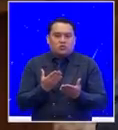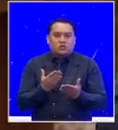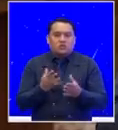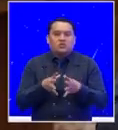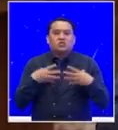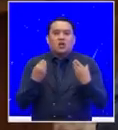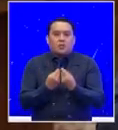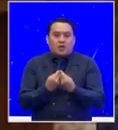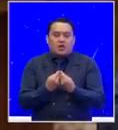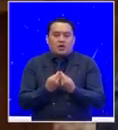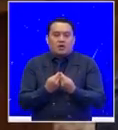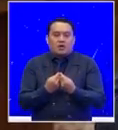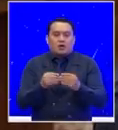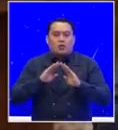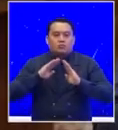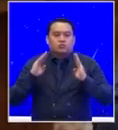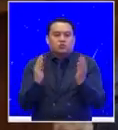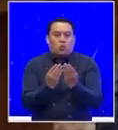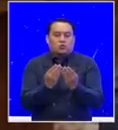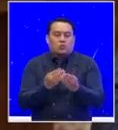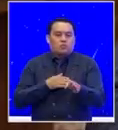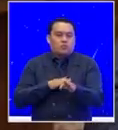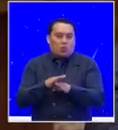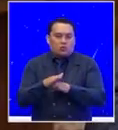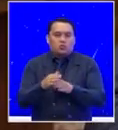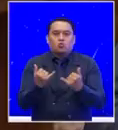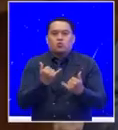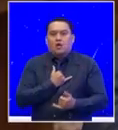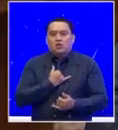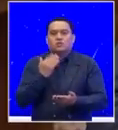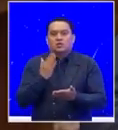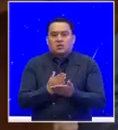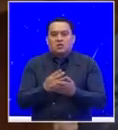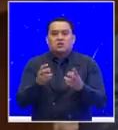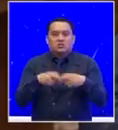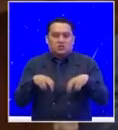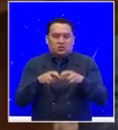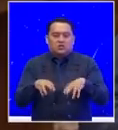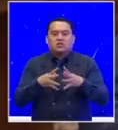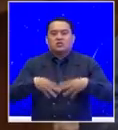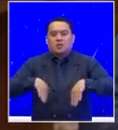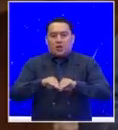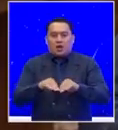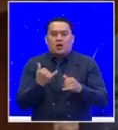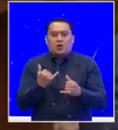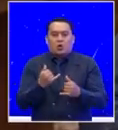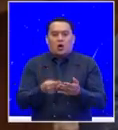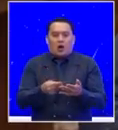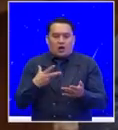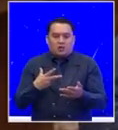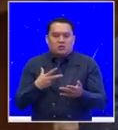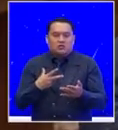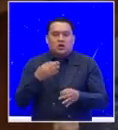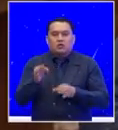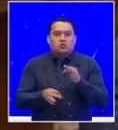семья, его ограничили полностью. Еще у нас на обследовании несколько человек. Сейчас анализ. Вот за